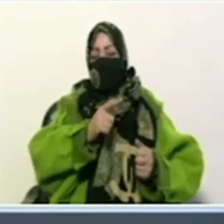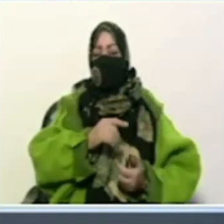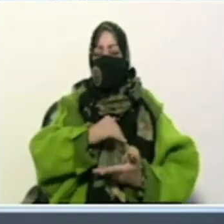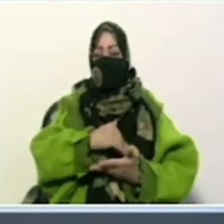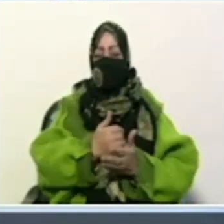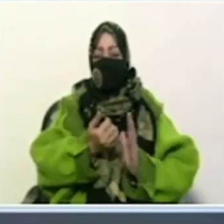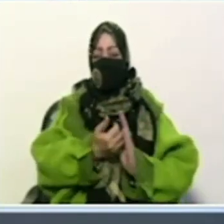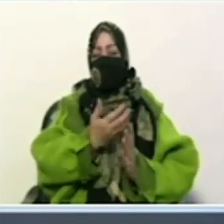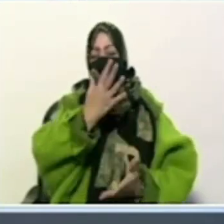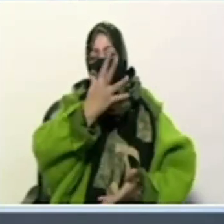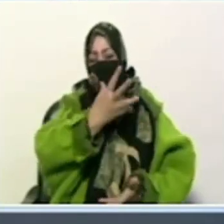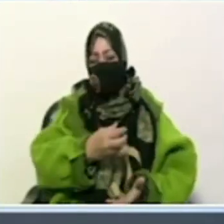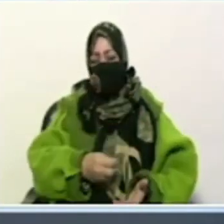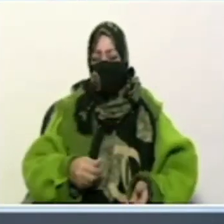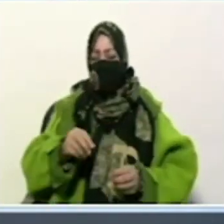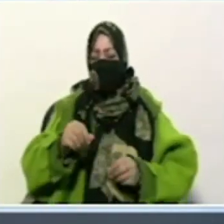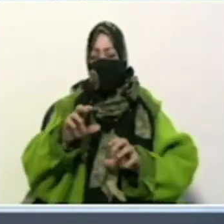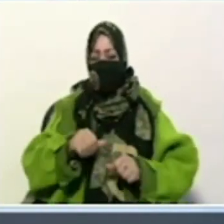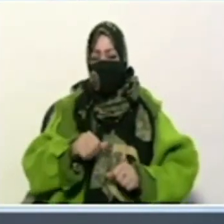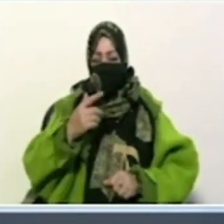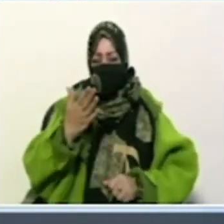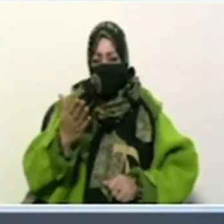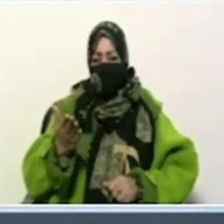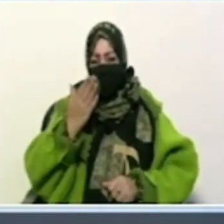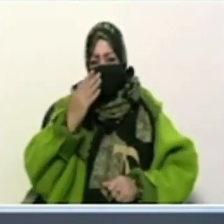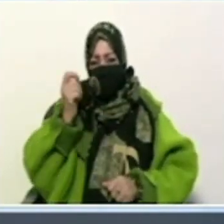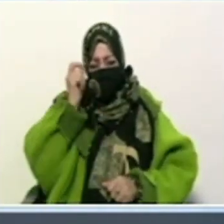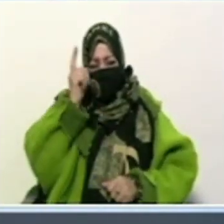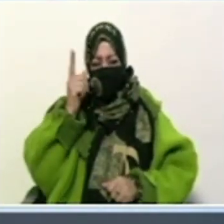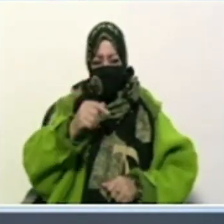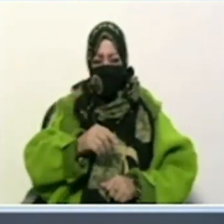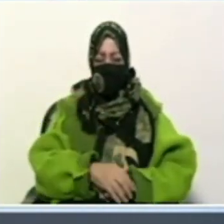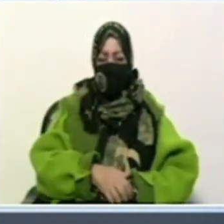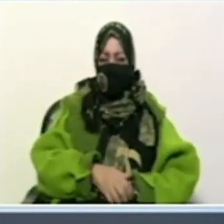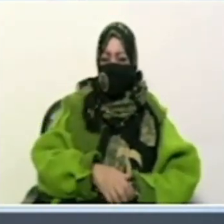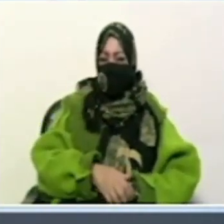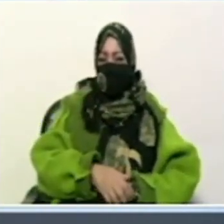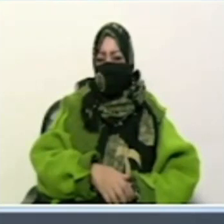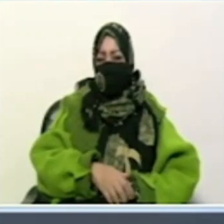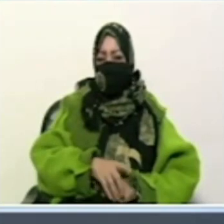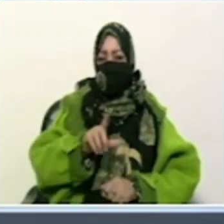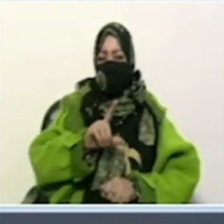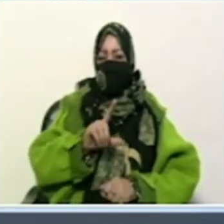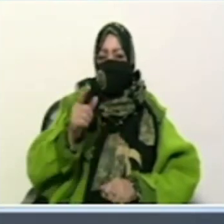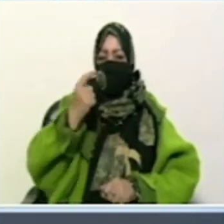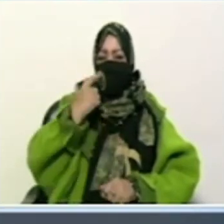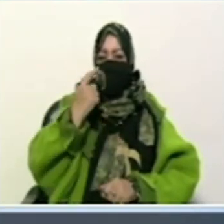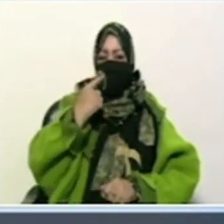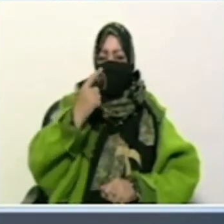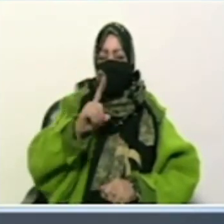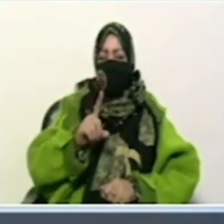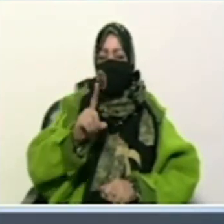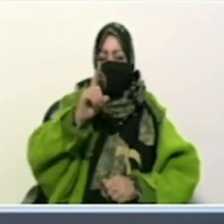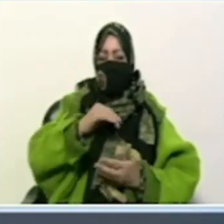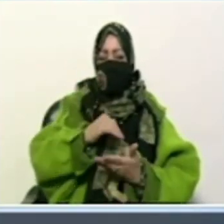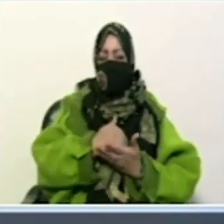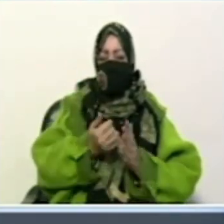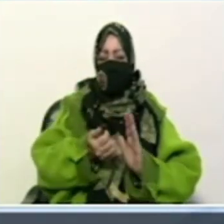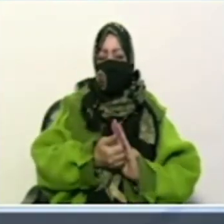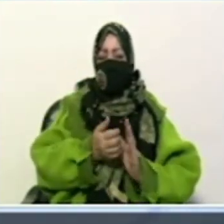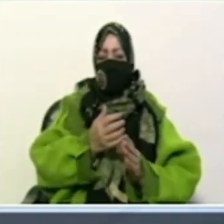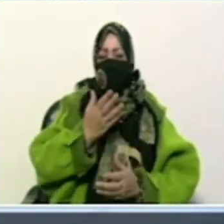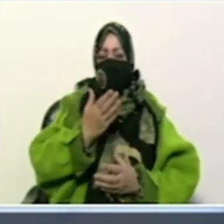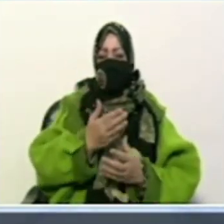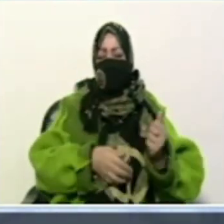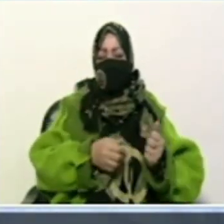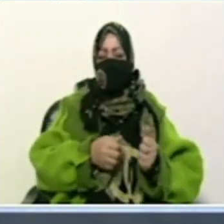أن الميراث لثبوت النسب إما بصحة النكاح أو للشبهة والله أعلم.